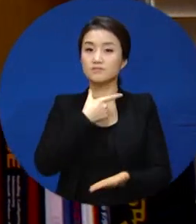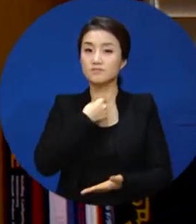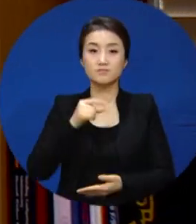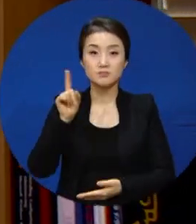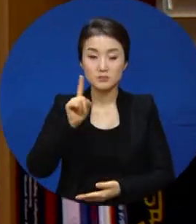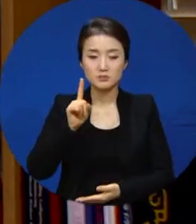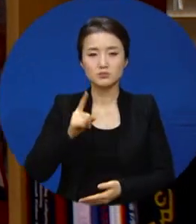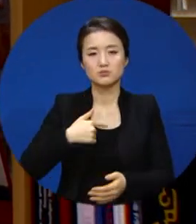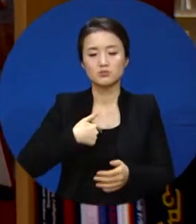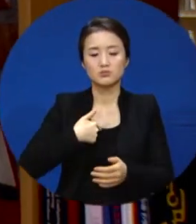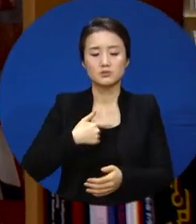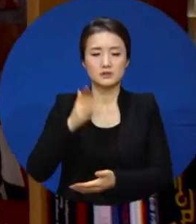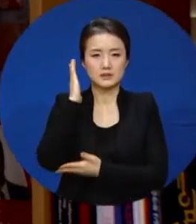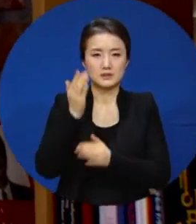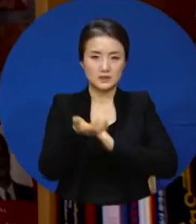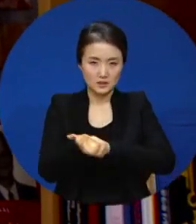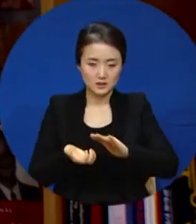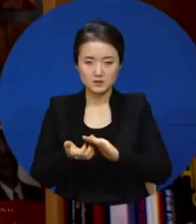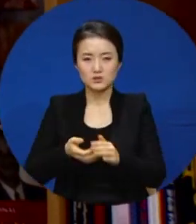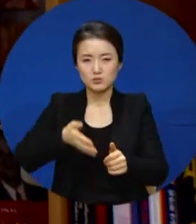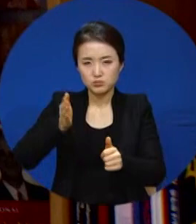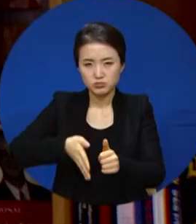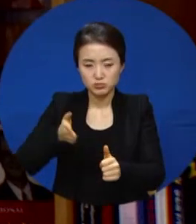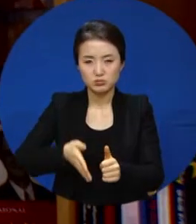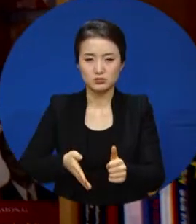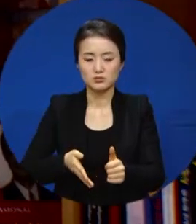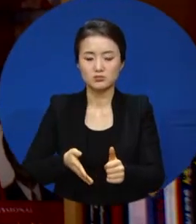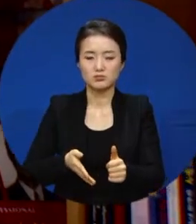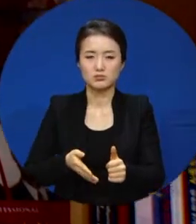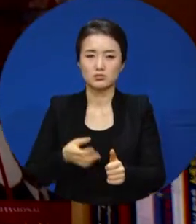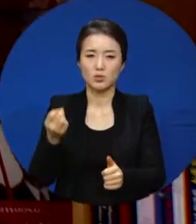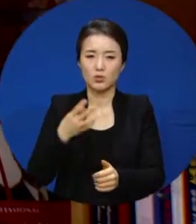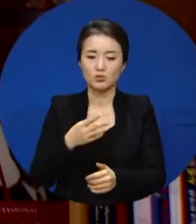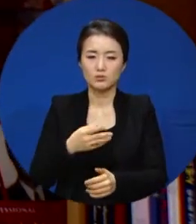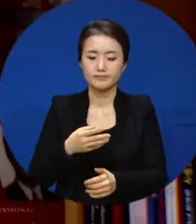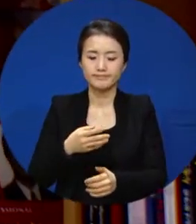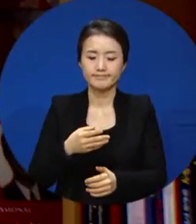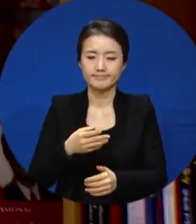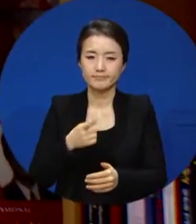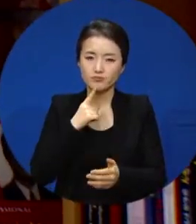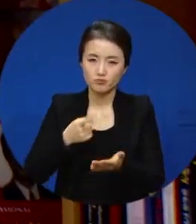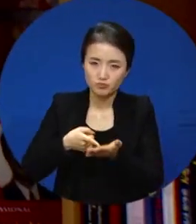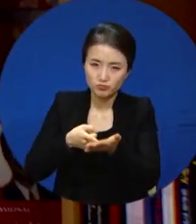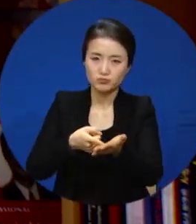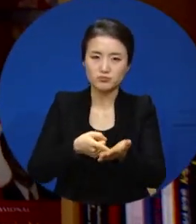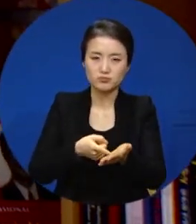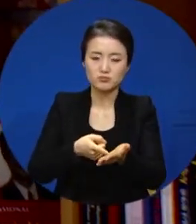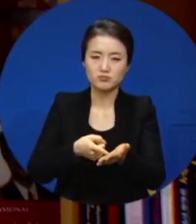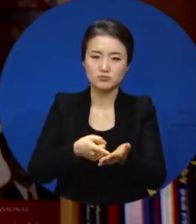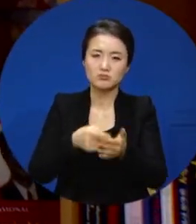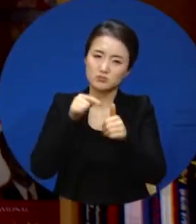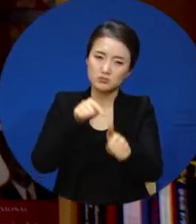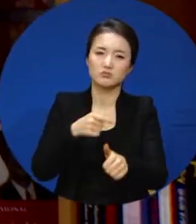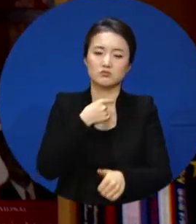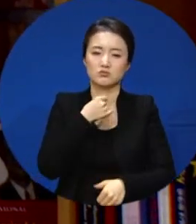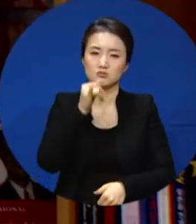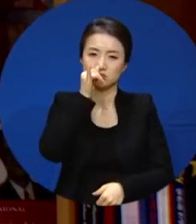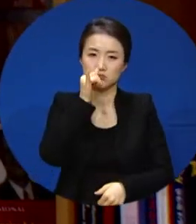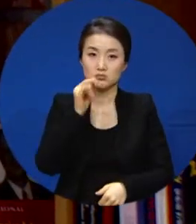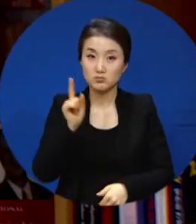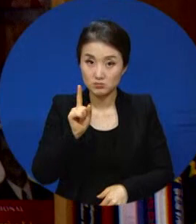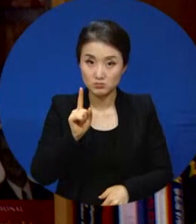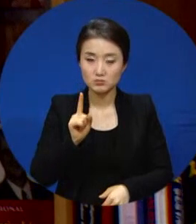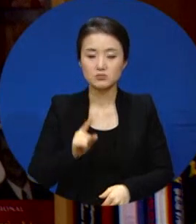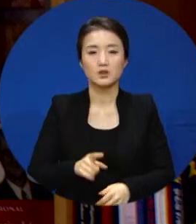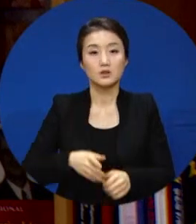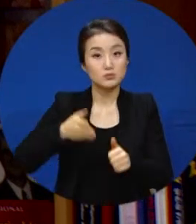주문을 2개를 드릴 거에요 부탁 뭐냐면 오늘 강의를 들으시고 얘기를 꼭 여러분의 자녀 분들은